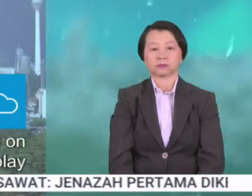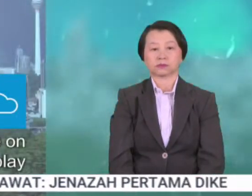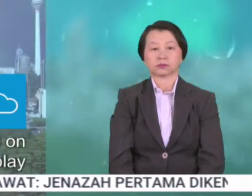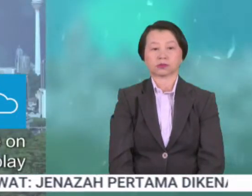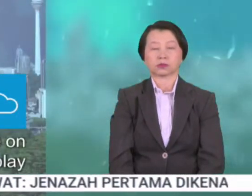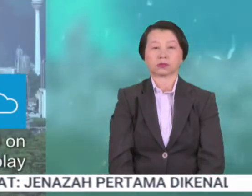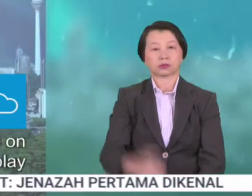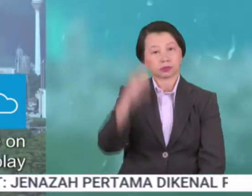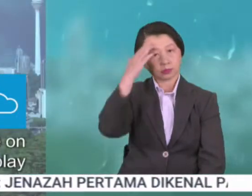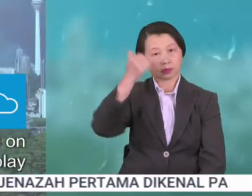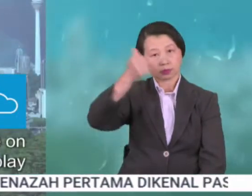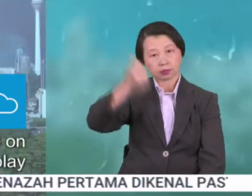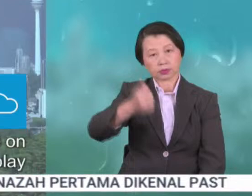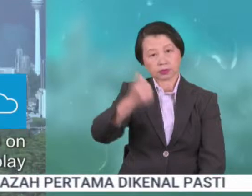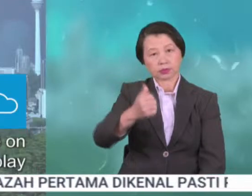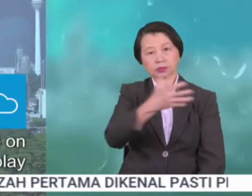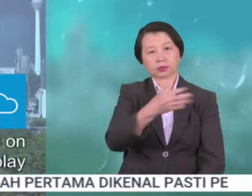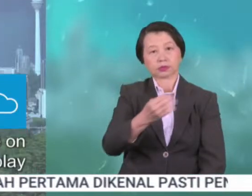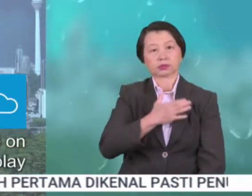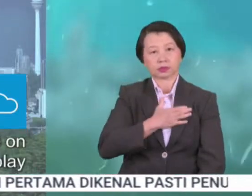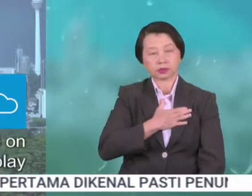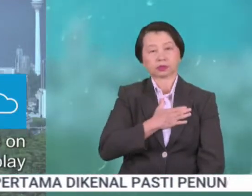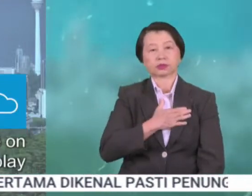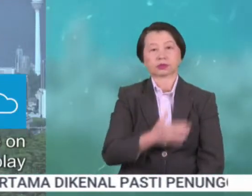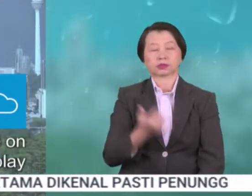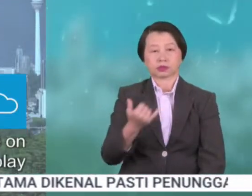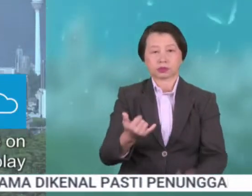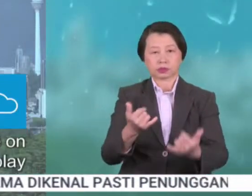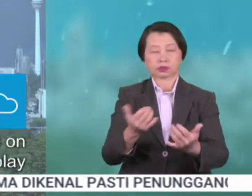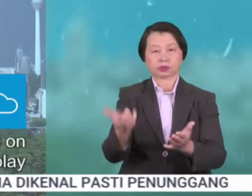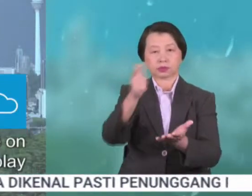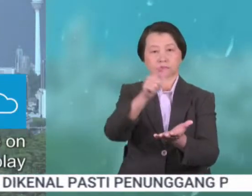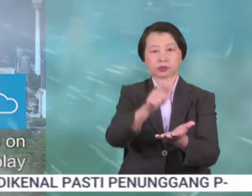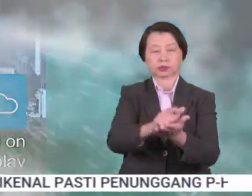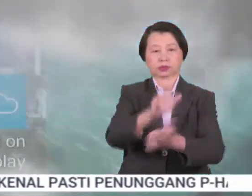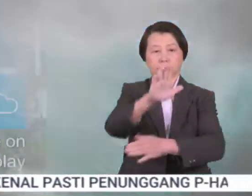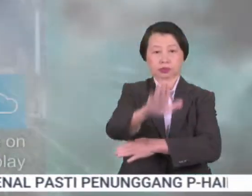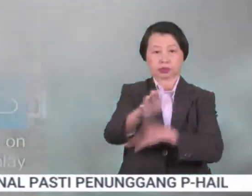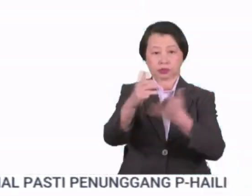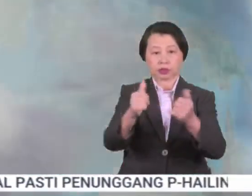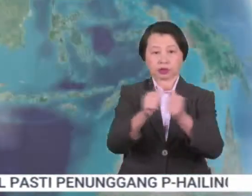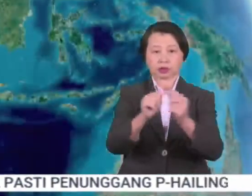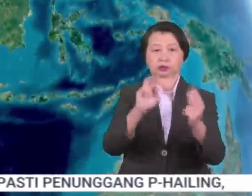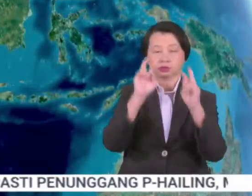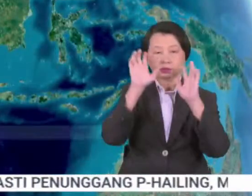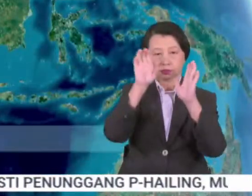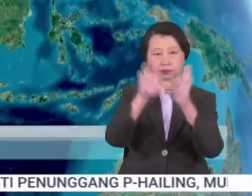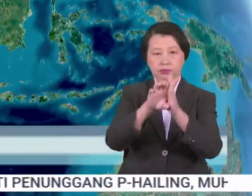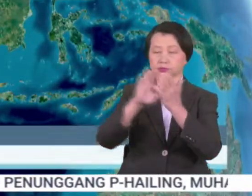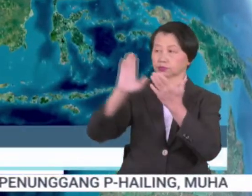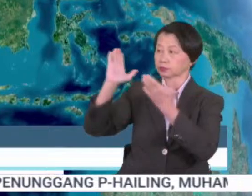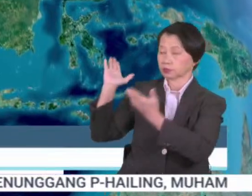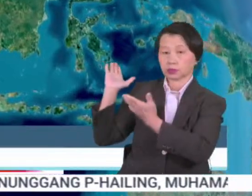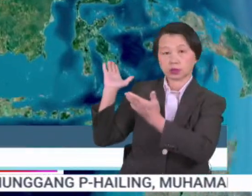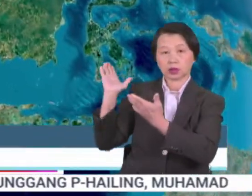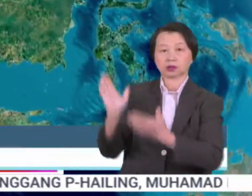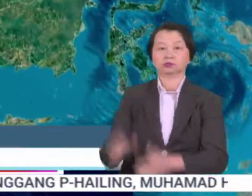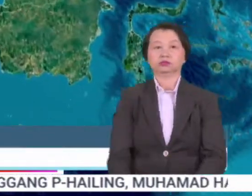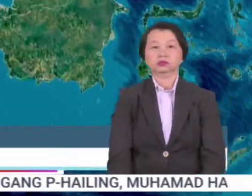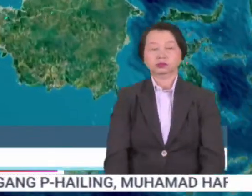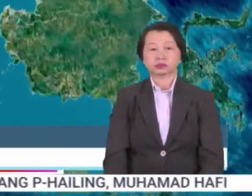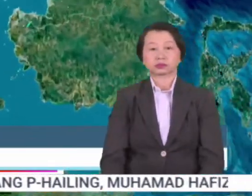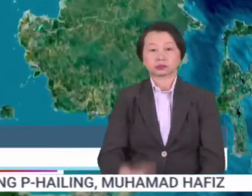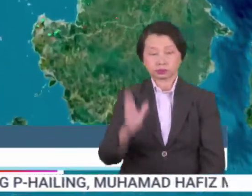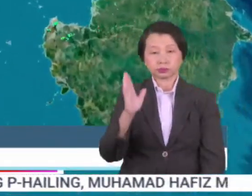matniah Assalamualaikum dan salam sejahtera kita mulakan laporan pada petang ini dengan melihat keadaan cuaca semasa